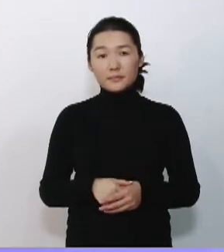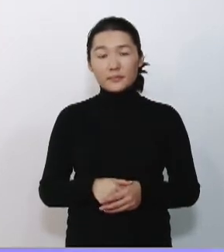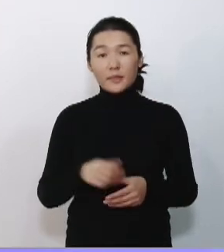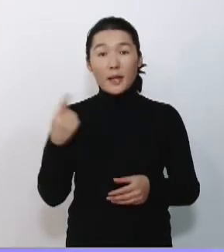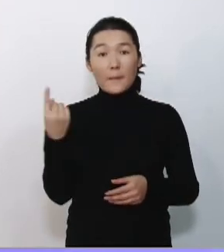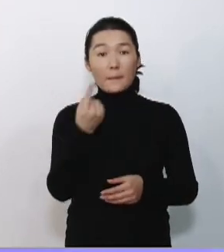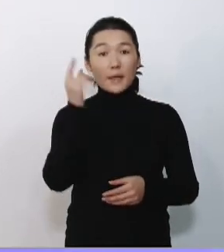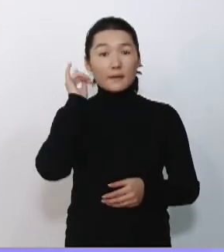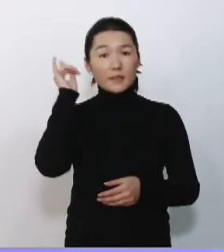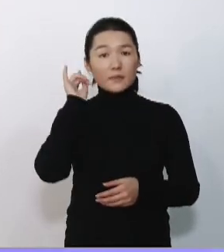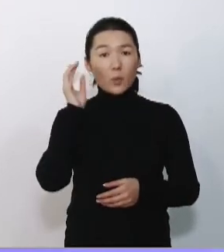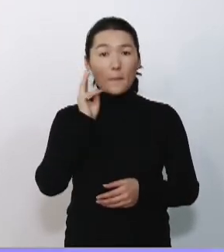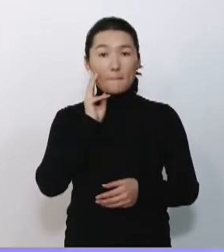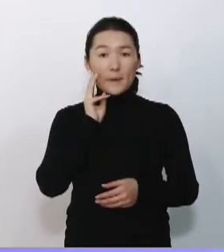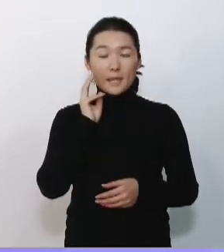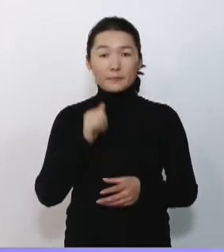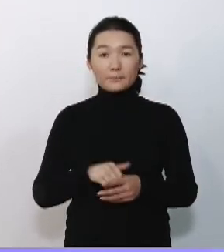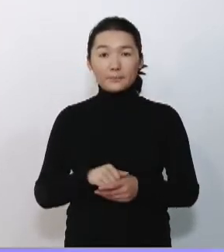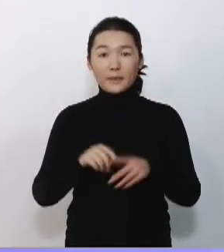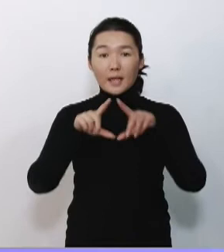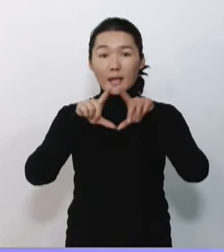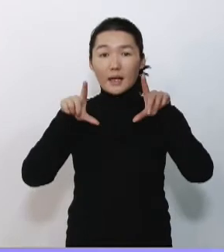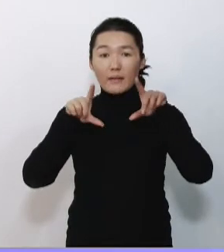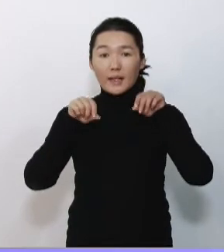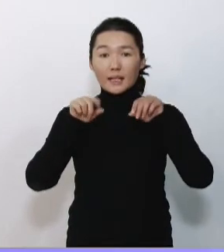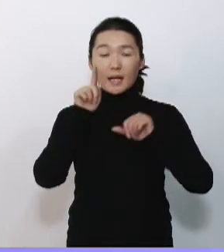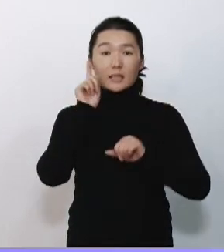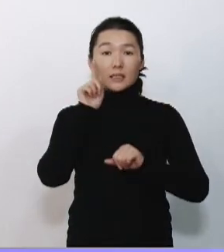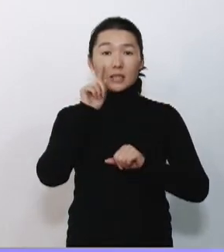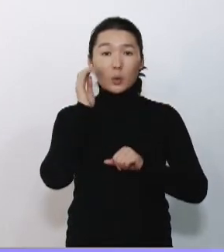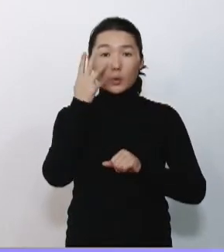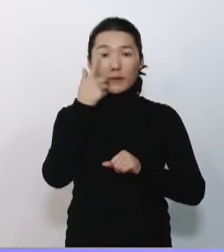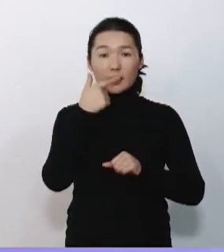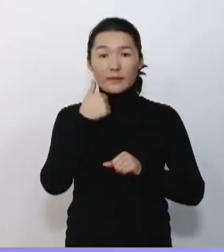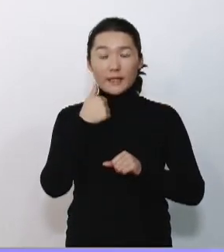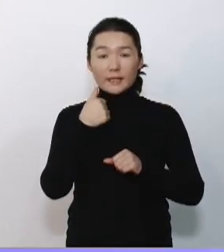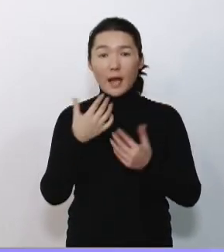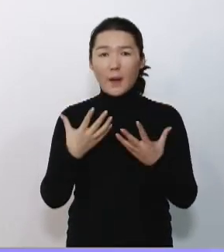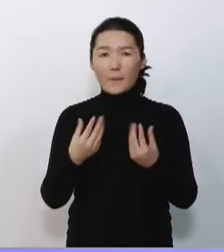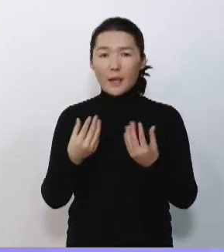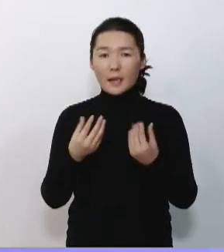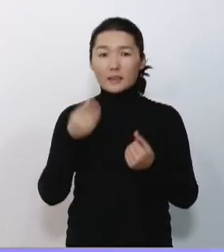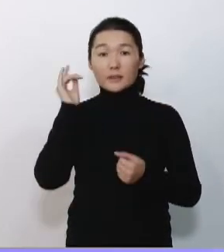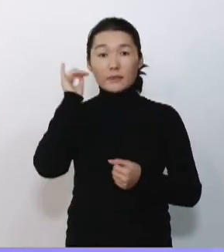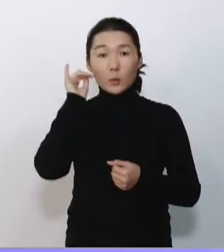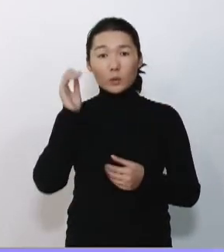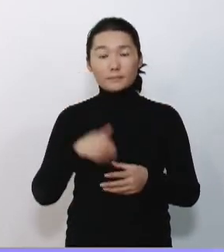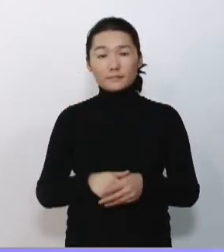Первый звук «м» – квадрат зеленого цвета, мягкий звук.